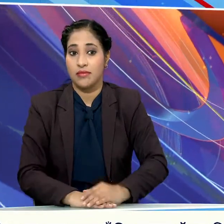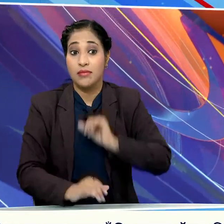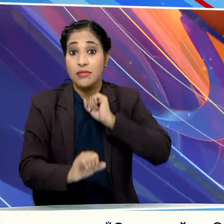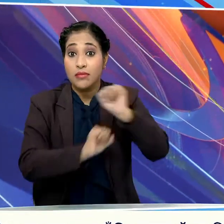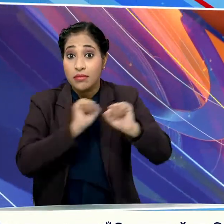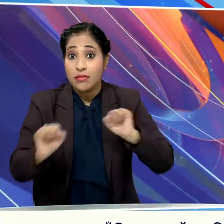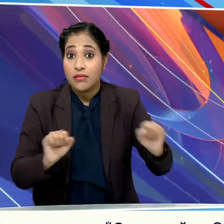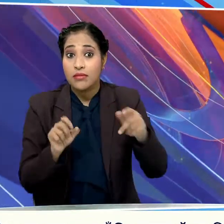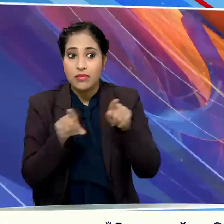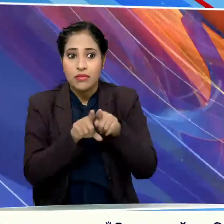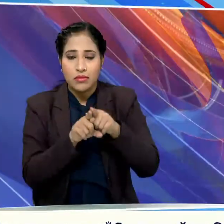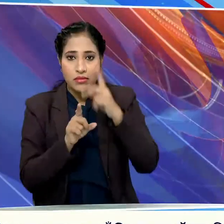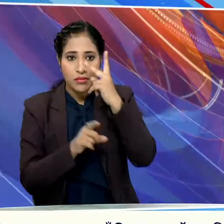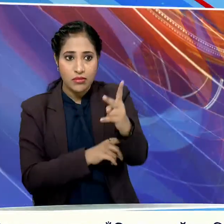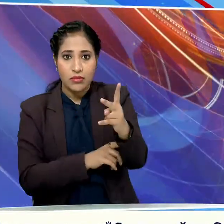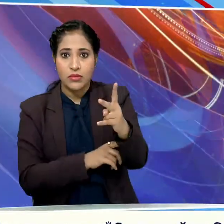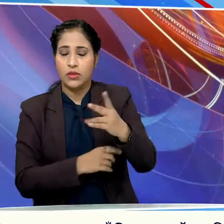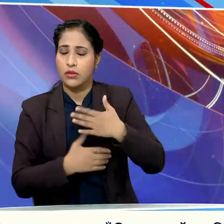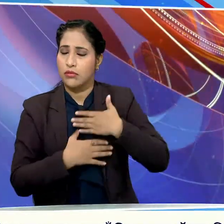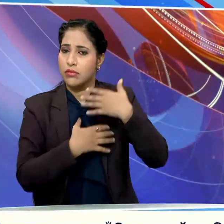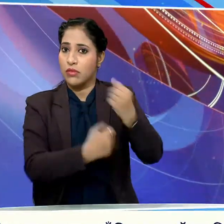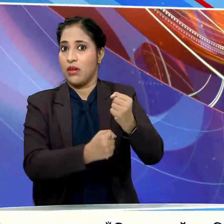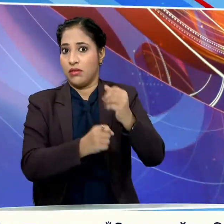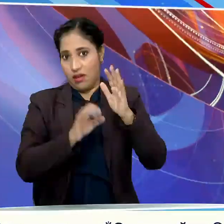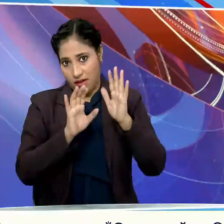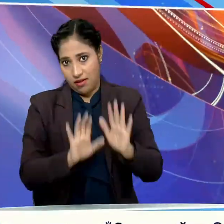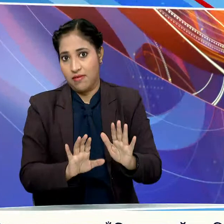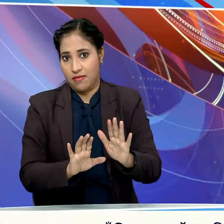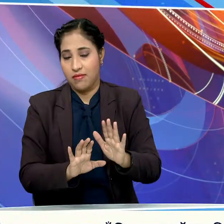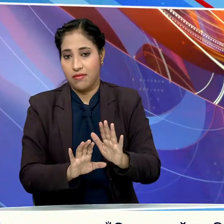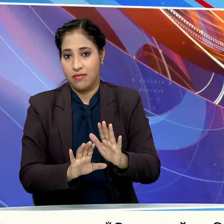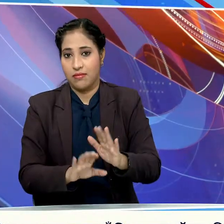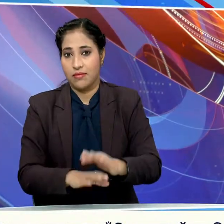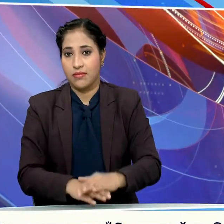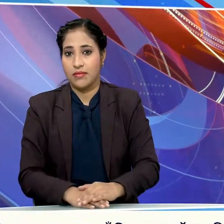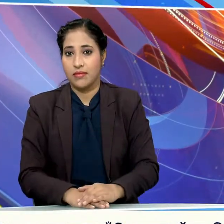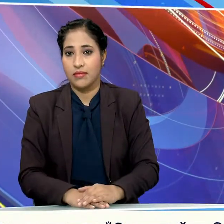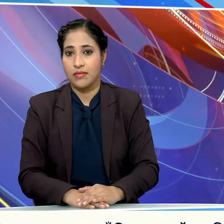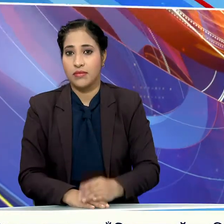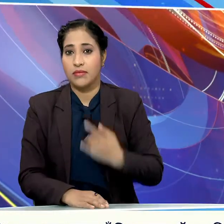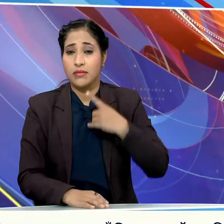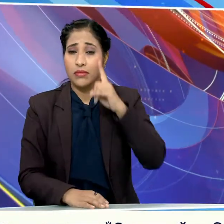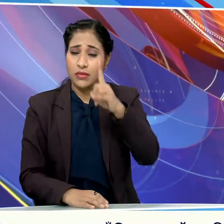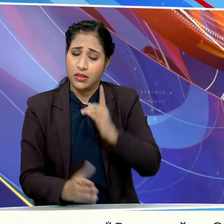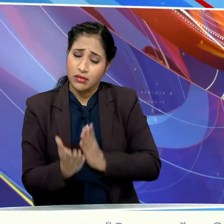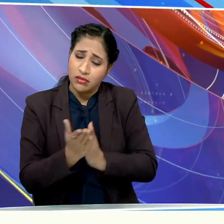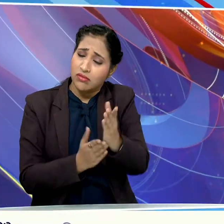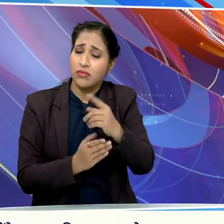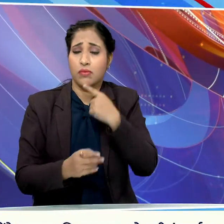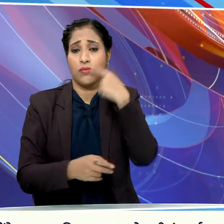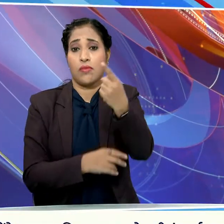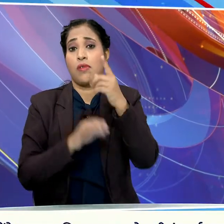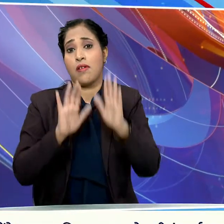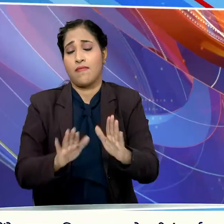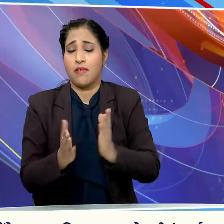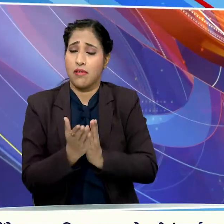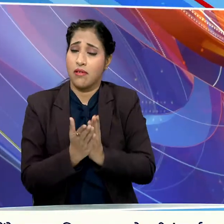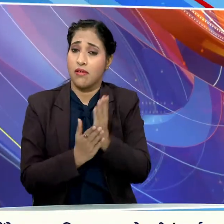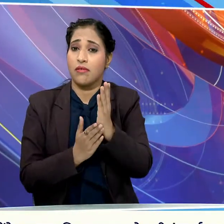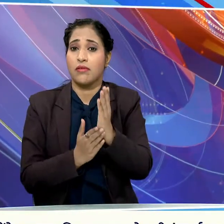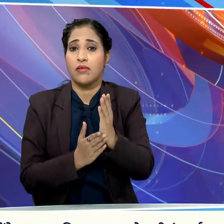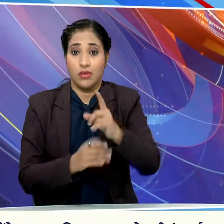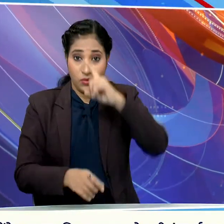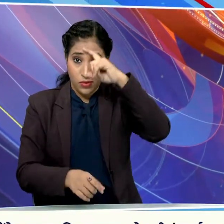आपना दीकरा ऊपर देशे भरोसो कर्यो। अने हुं एक बात हमेशा कहूं छूं